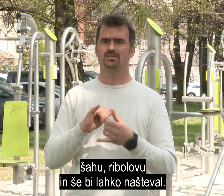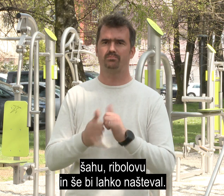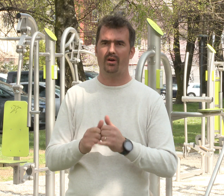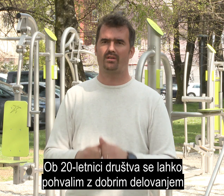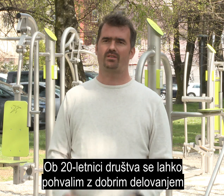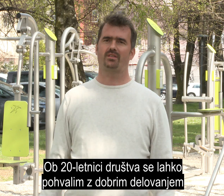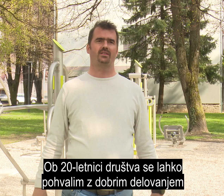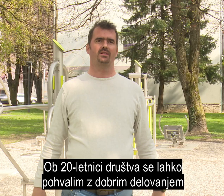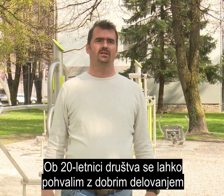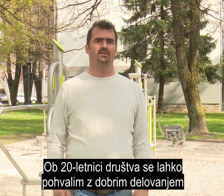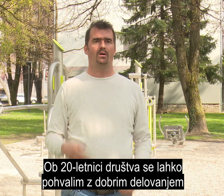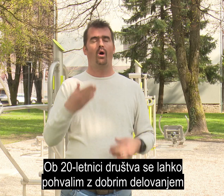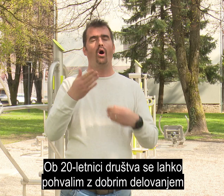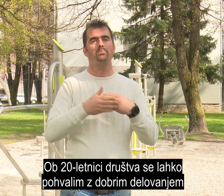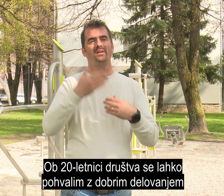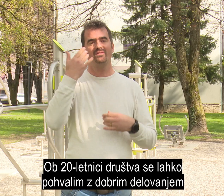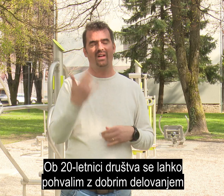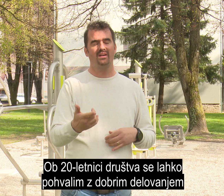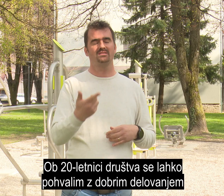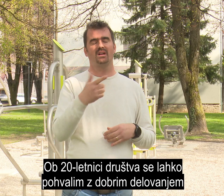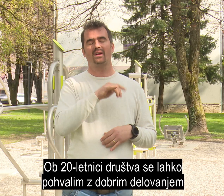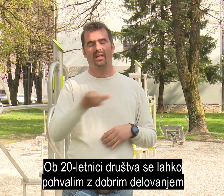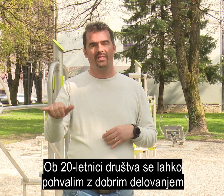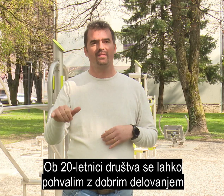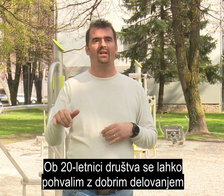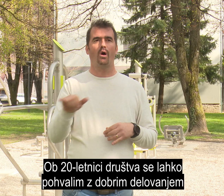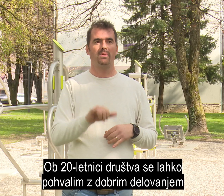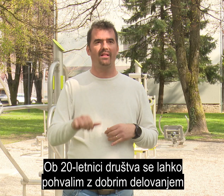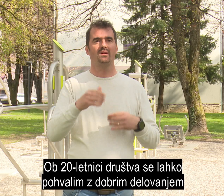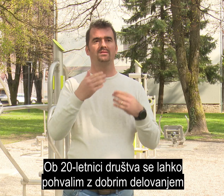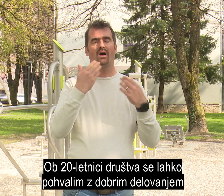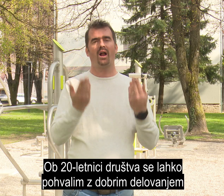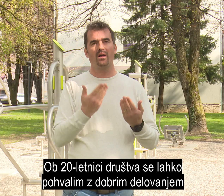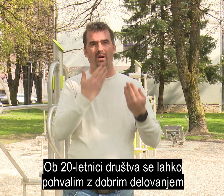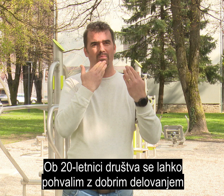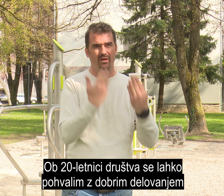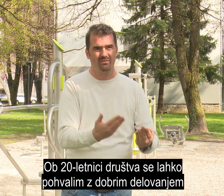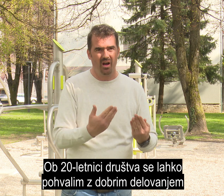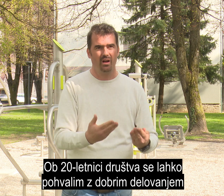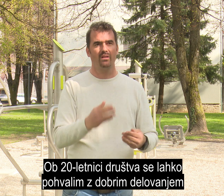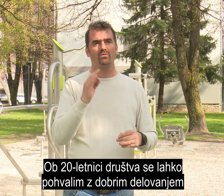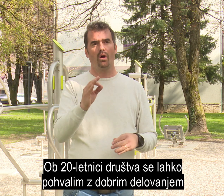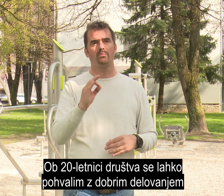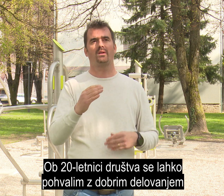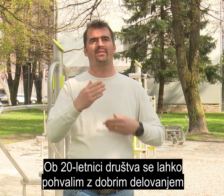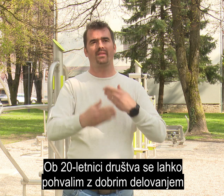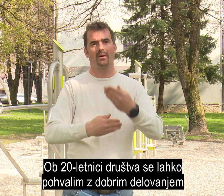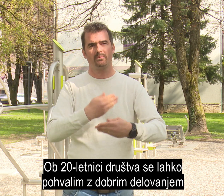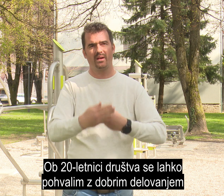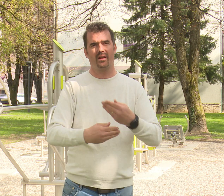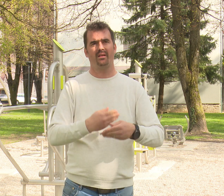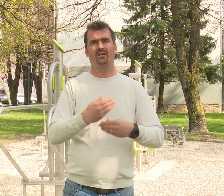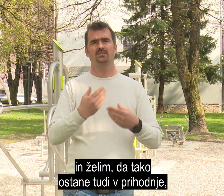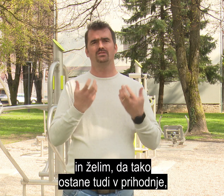Ob 20. obletnici društva se lahko pohvalim z dobrim delovanjem. In tako